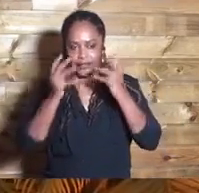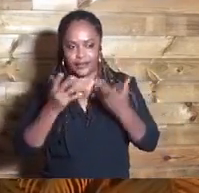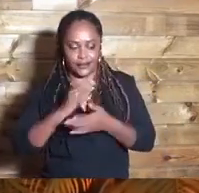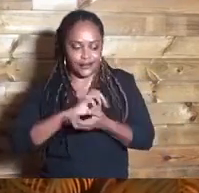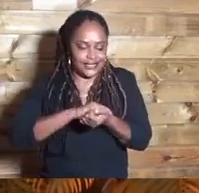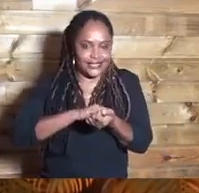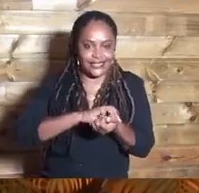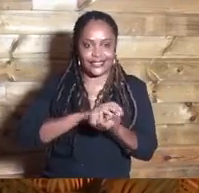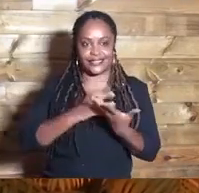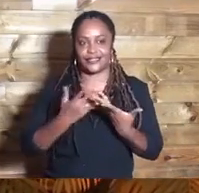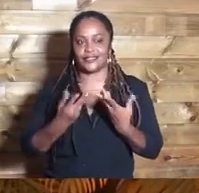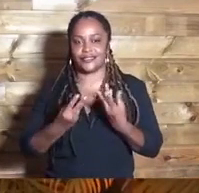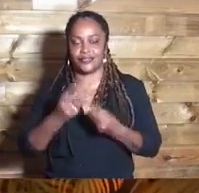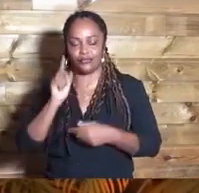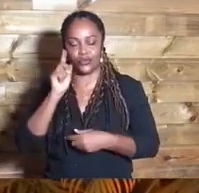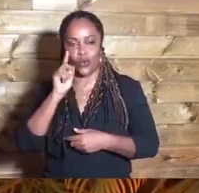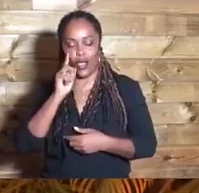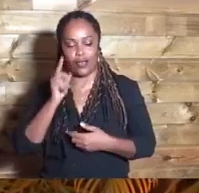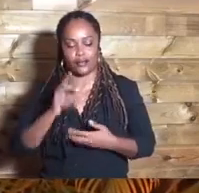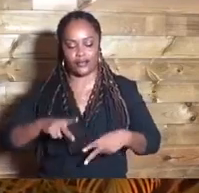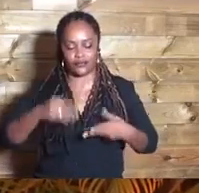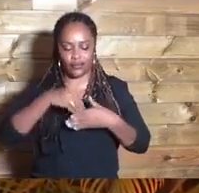que Adam vient un homme